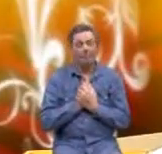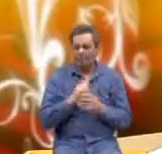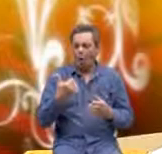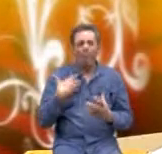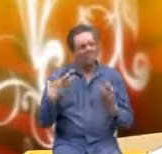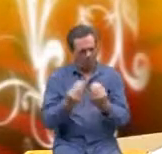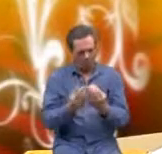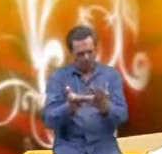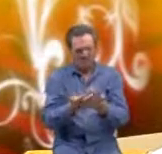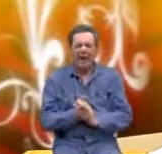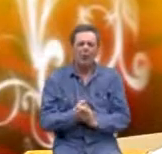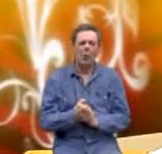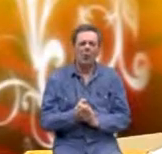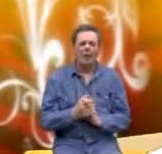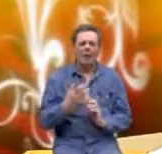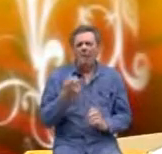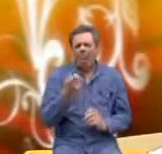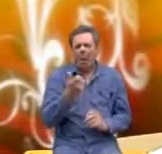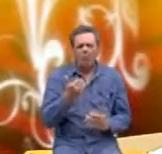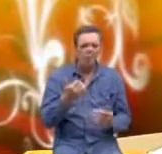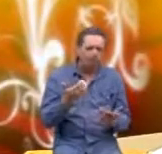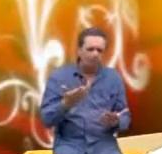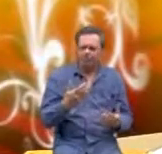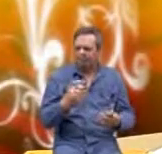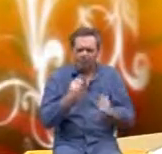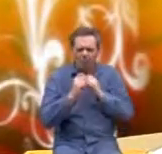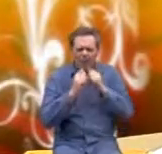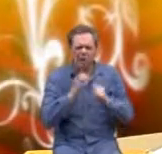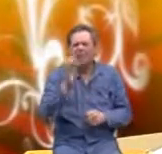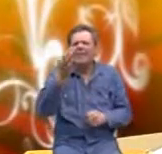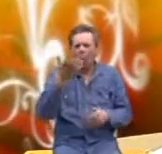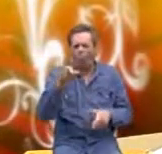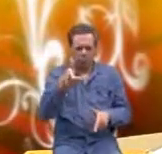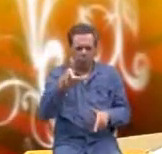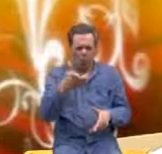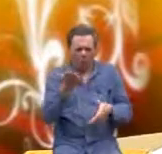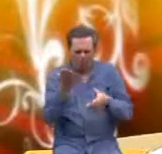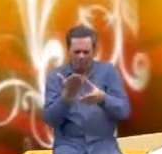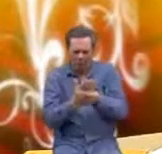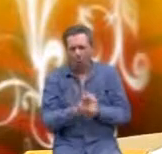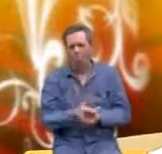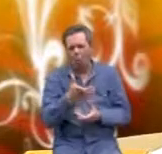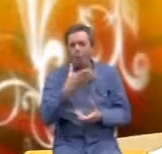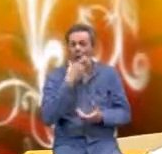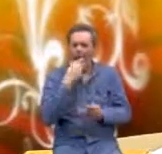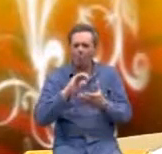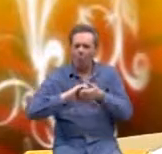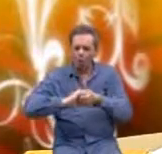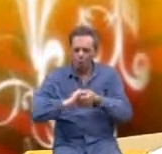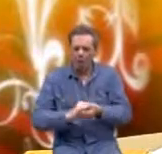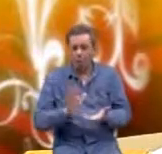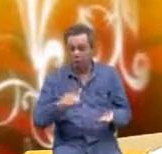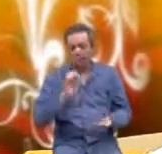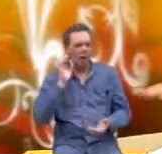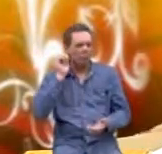Natrag smo u studiju. Samo ćemo malo komentirati ovo prekrasno druženje. Čak i žena